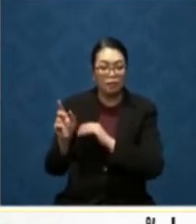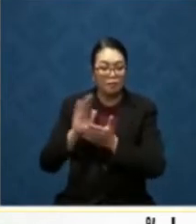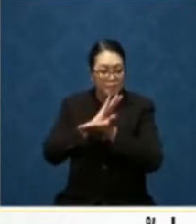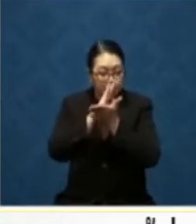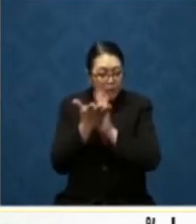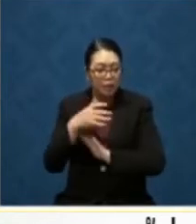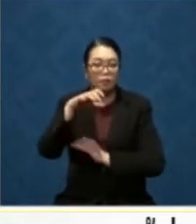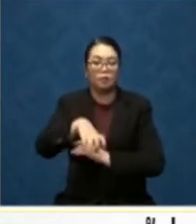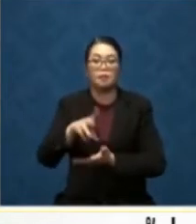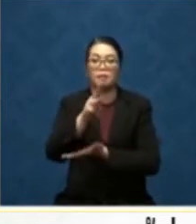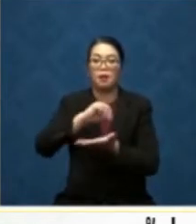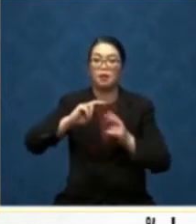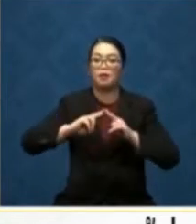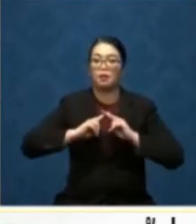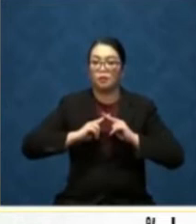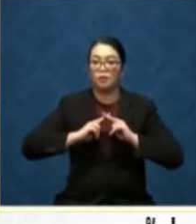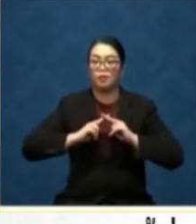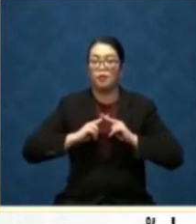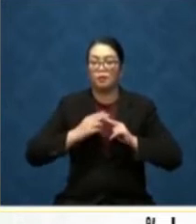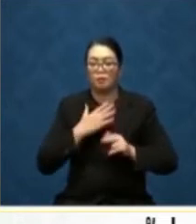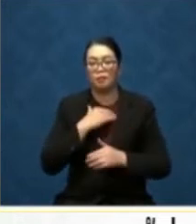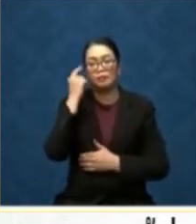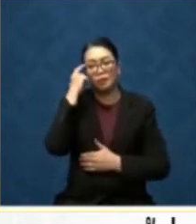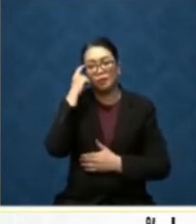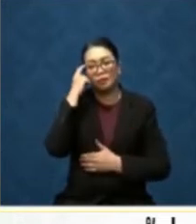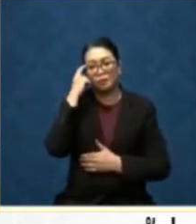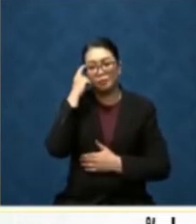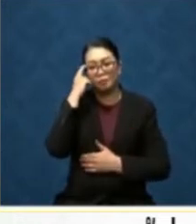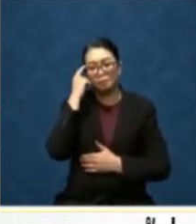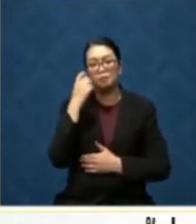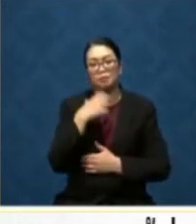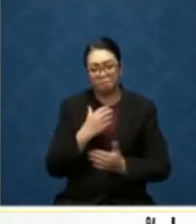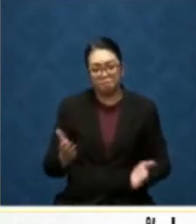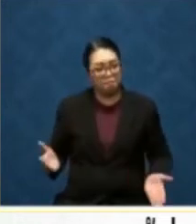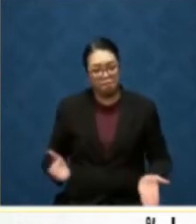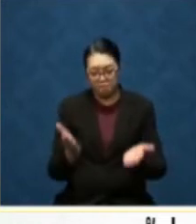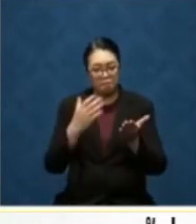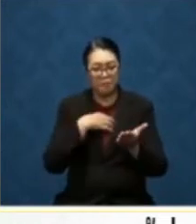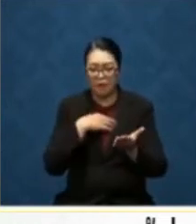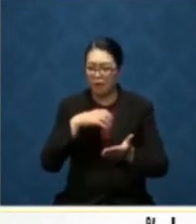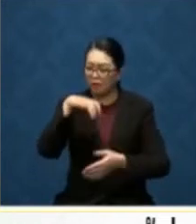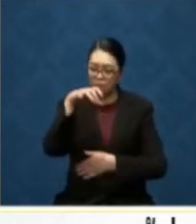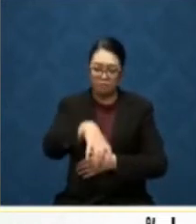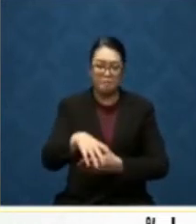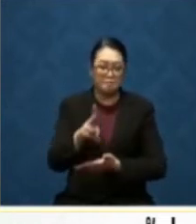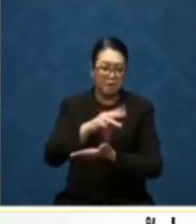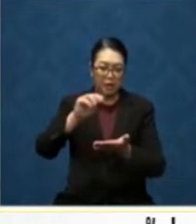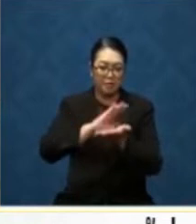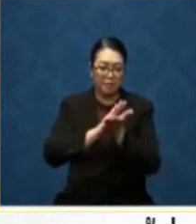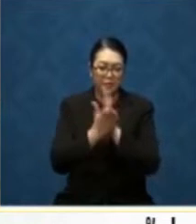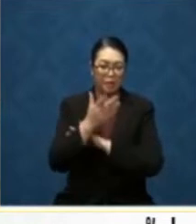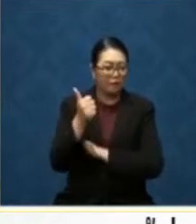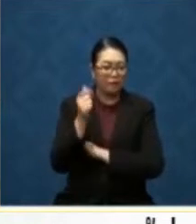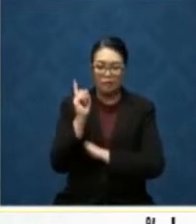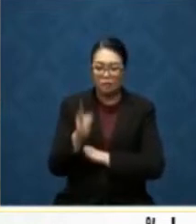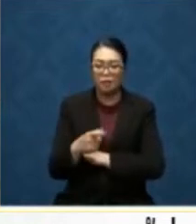สาบันอทศาเอกชนแบ่งนแล้ It is andผมคดววันนี้ ผมต่ขอสอสรนดคามจิใจว่า